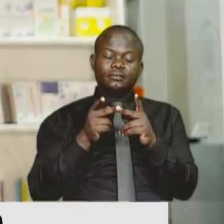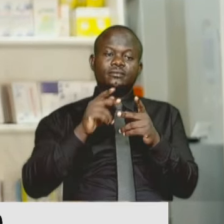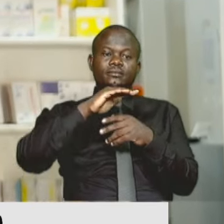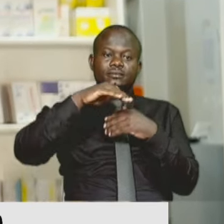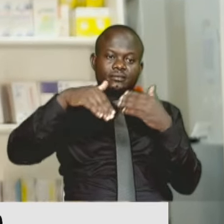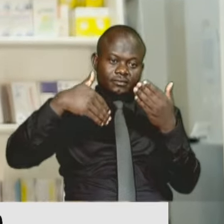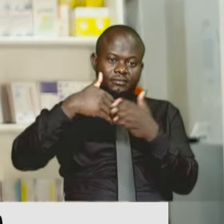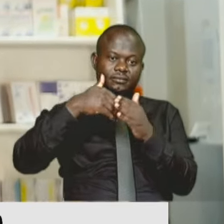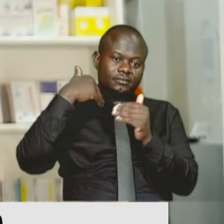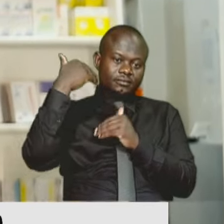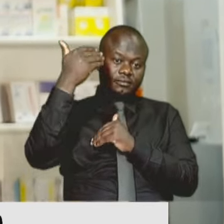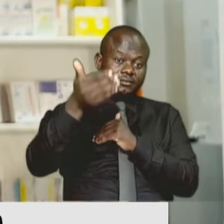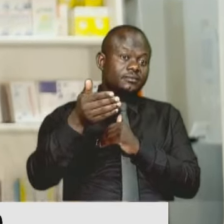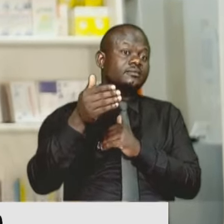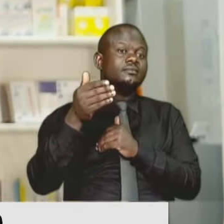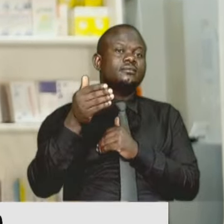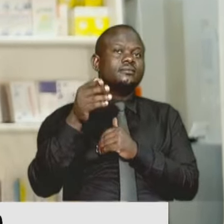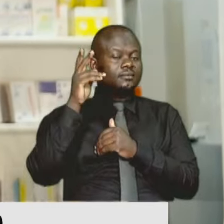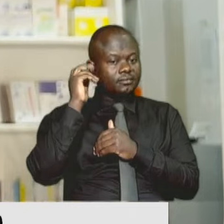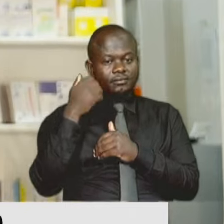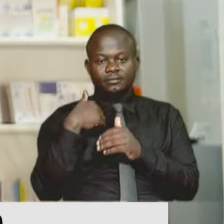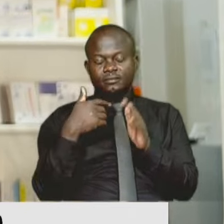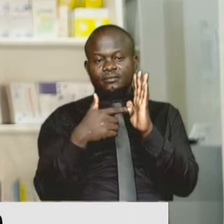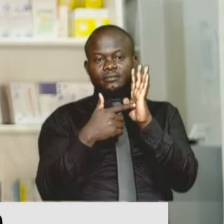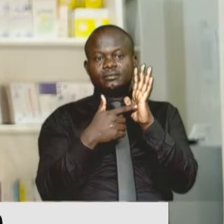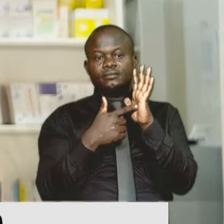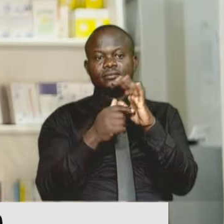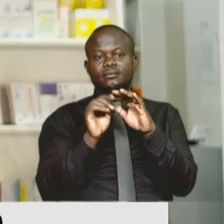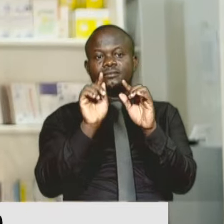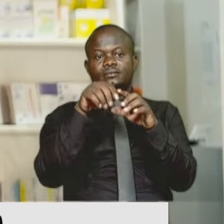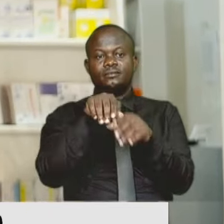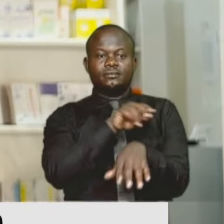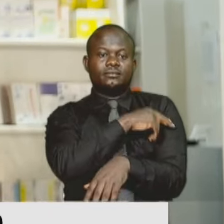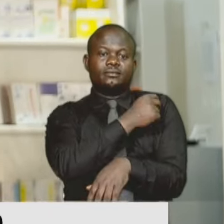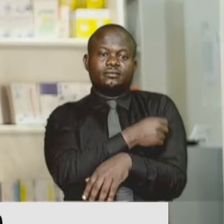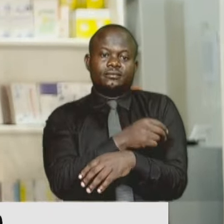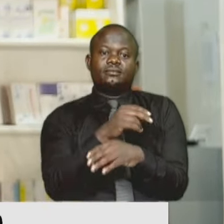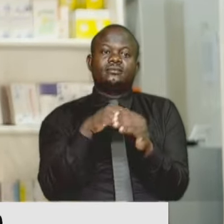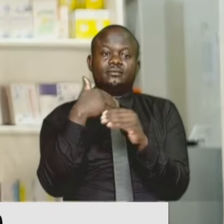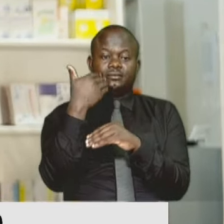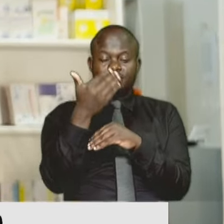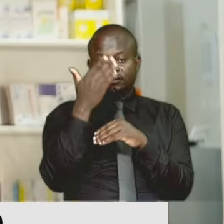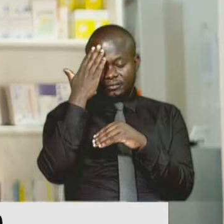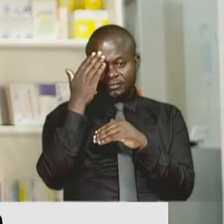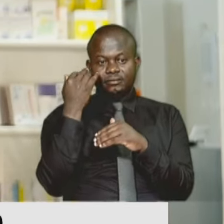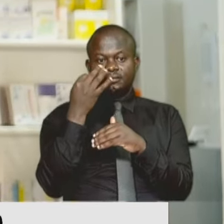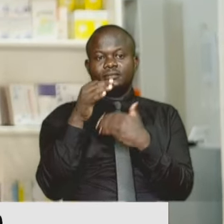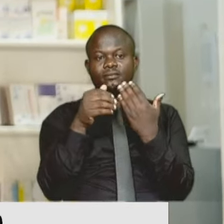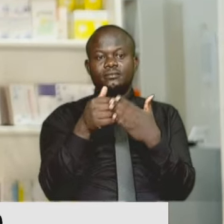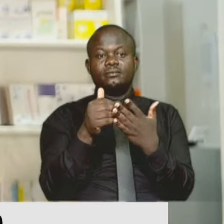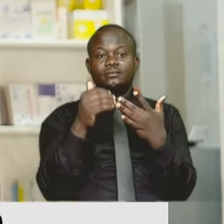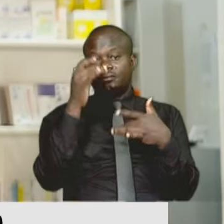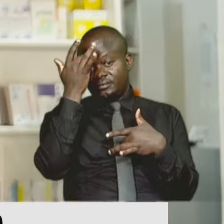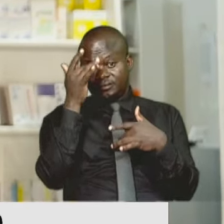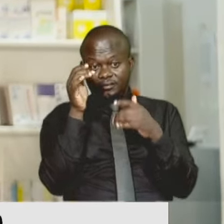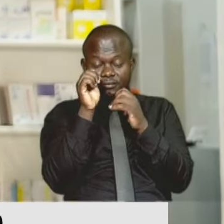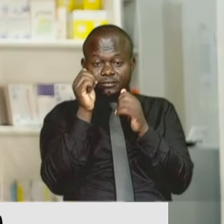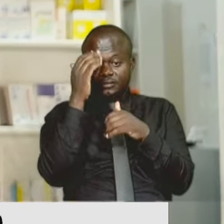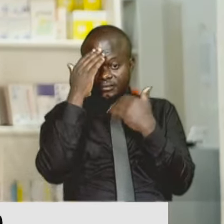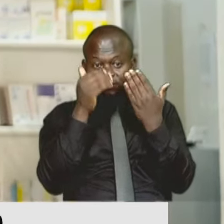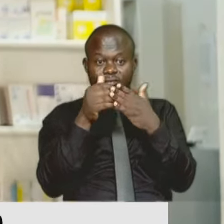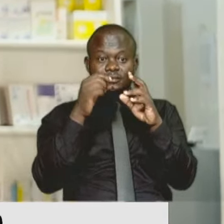nyuma yaho twakumva afite ibimenyetso tukaba tukamugira inama kujya kwa muganga akarinda ibimenye neza niba ari malariya cyangwa se wenda akabagira bamenye niyo ibimenyetso